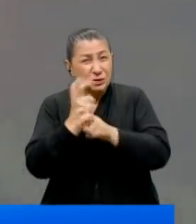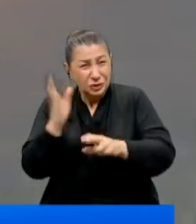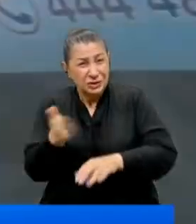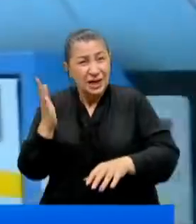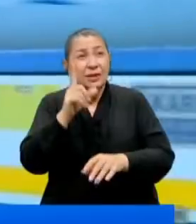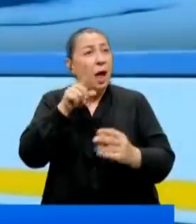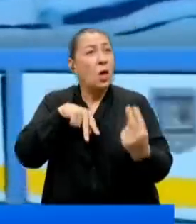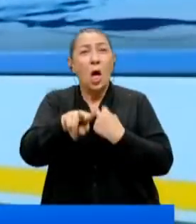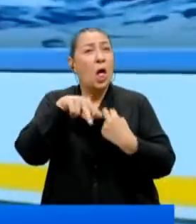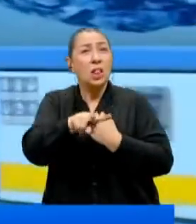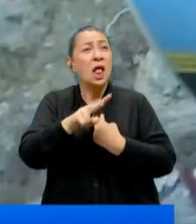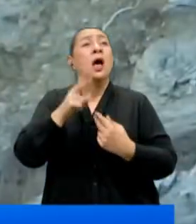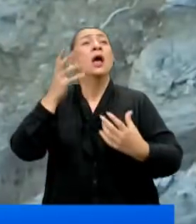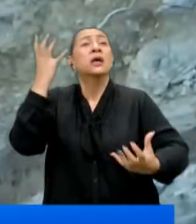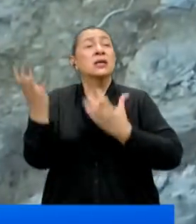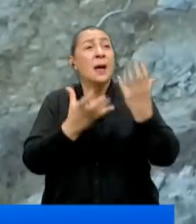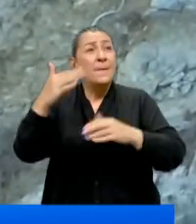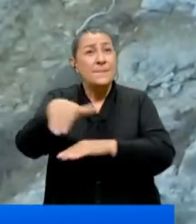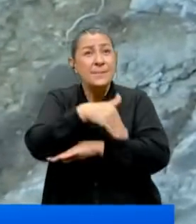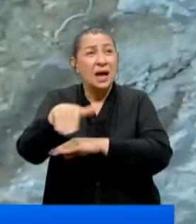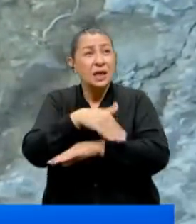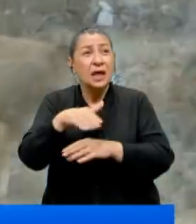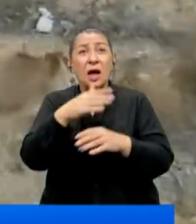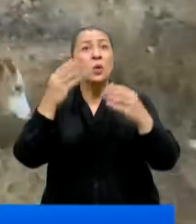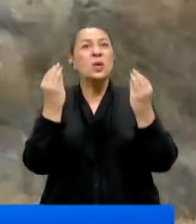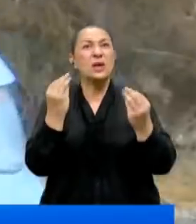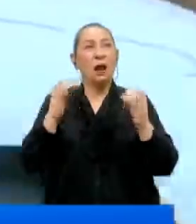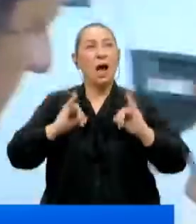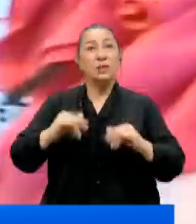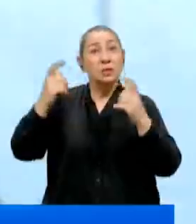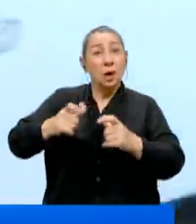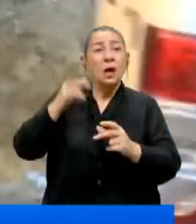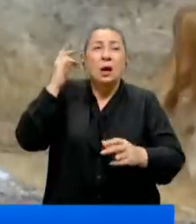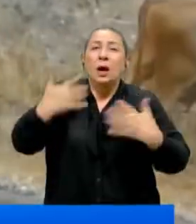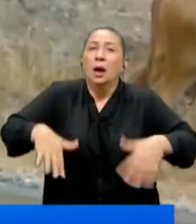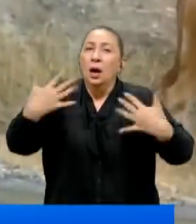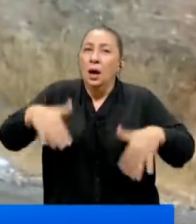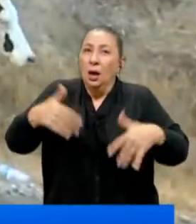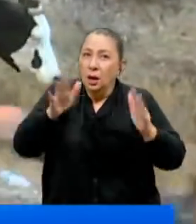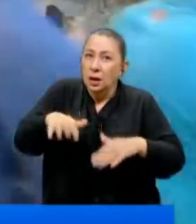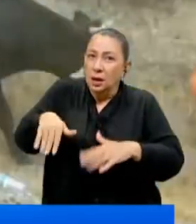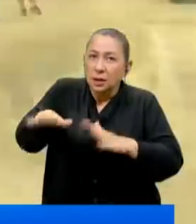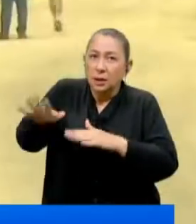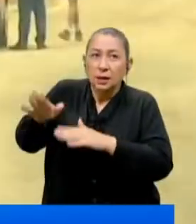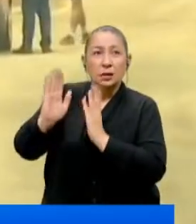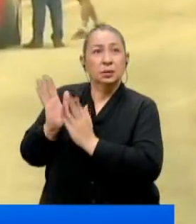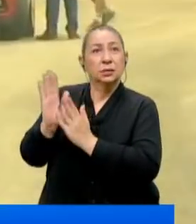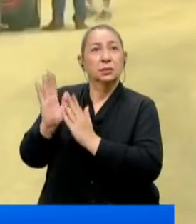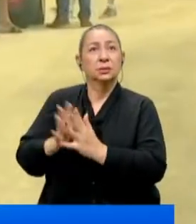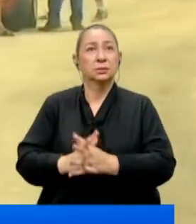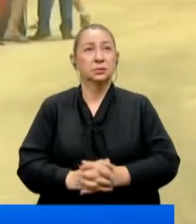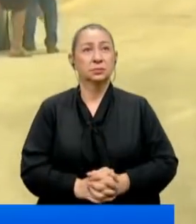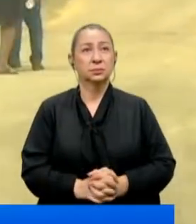şeritli yoldan, alevlerin teslim aldığı mahalleden güvenli noktalara panikle gitmek zorunda kaldılar.